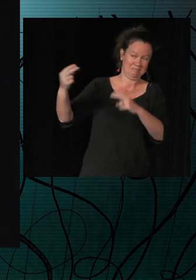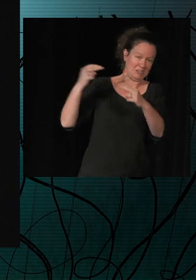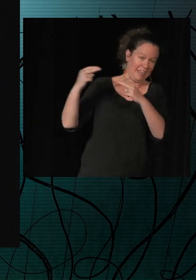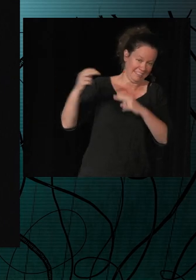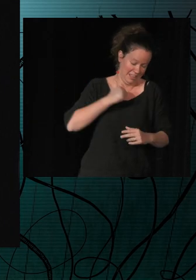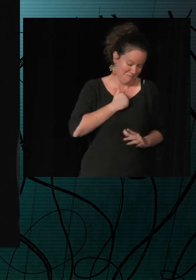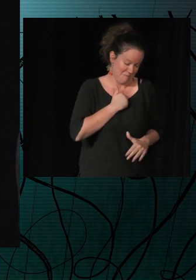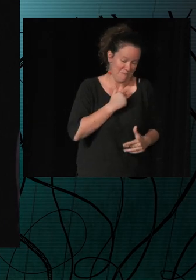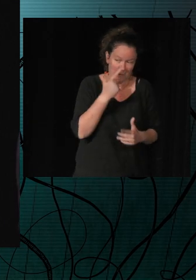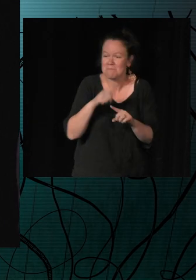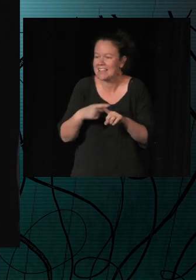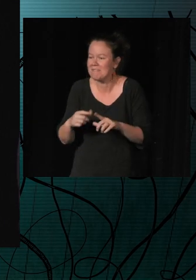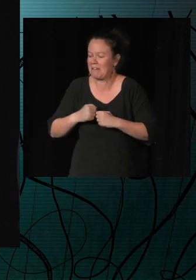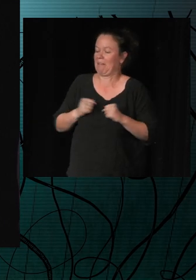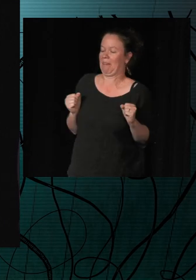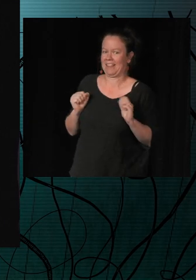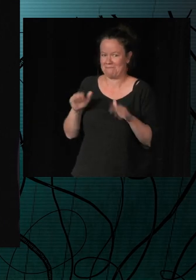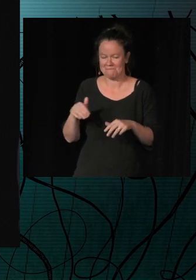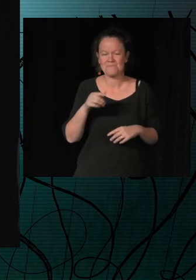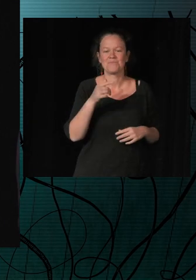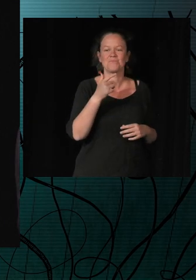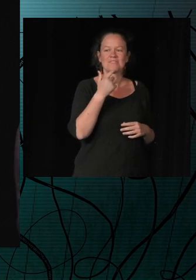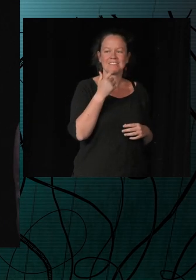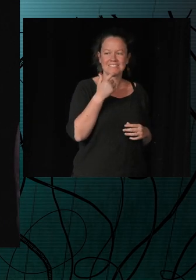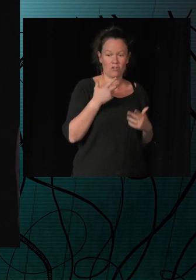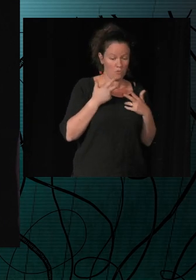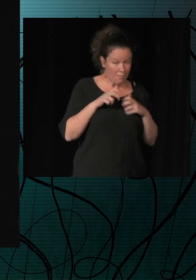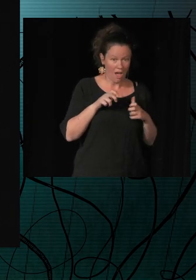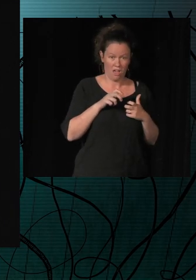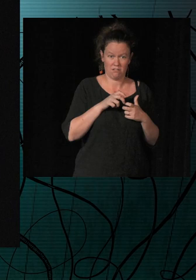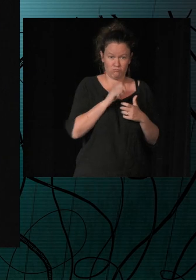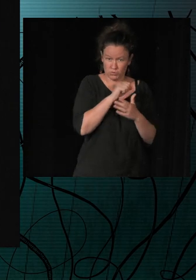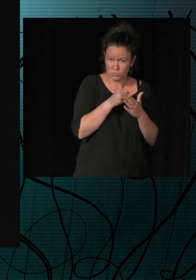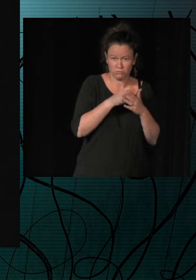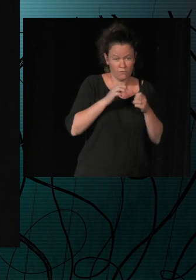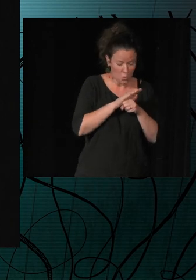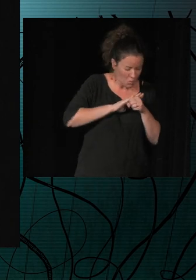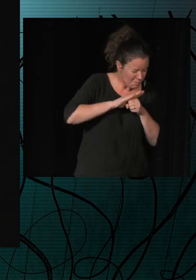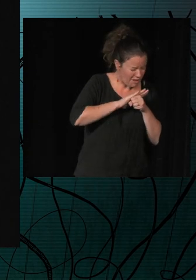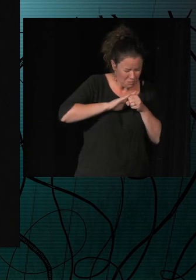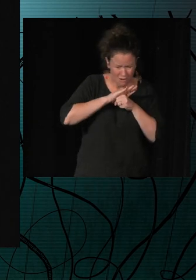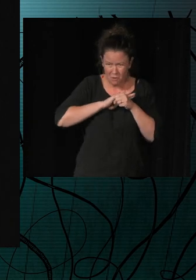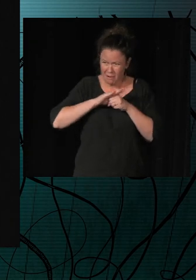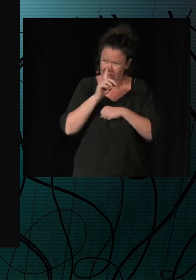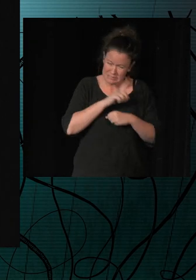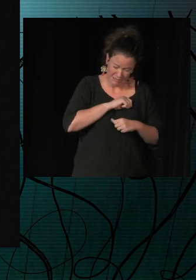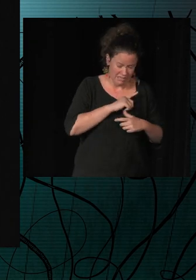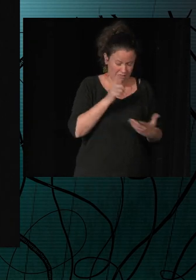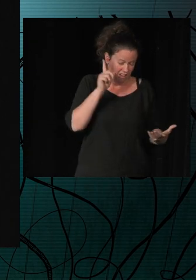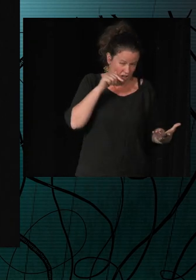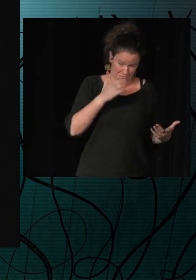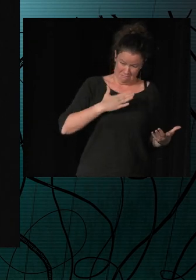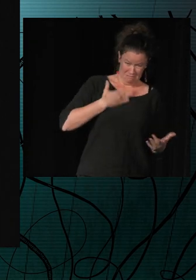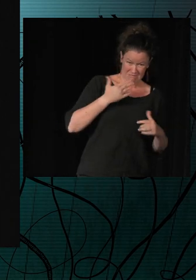cas j'ai pas envie de me forcer justement pour avoir ce côté compessionniste mais j'ai quand même envie de savoir en fait donc je suis curieuse c'est ce qui pourrait me pousser aussi